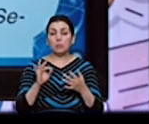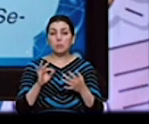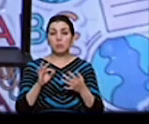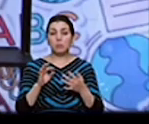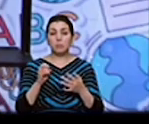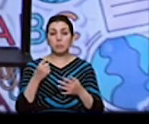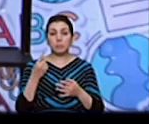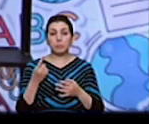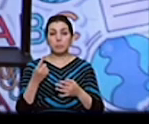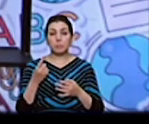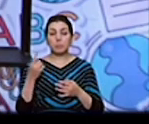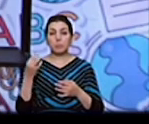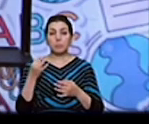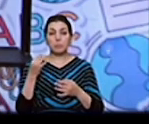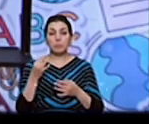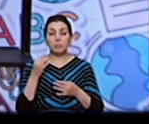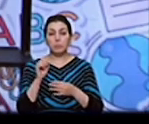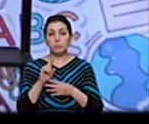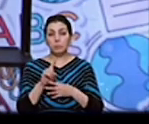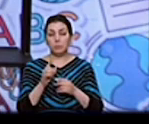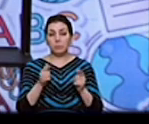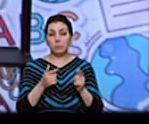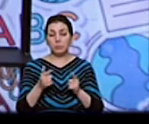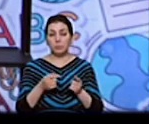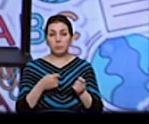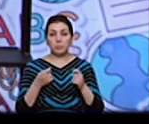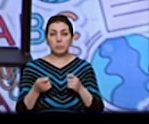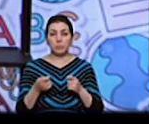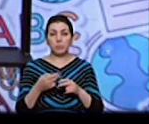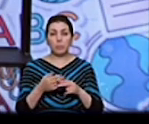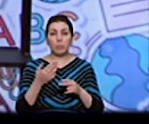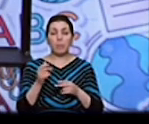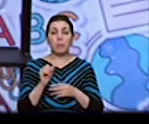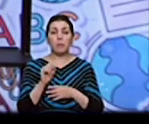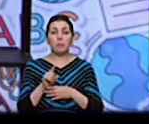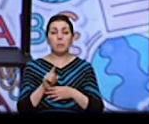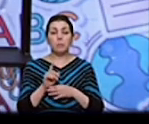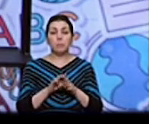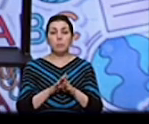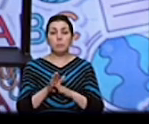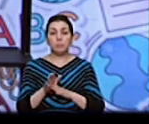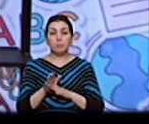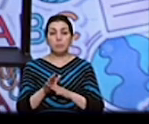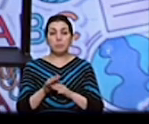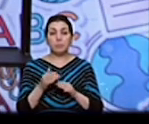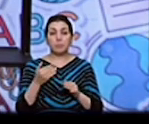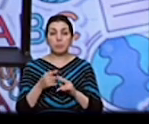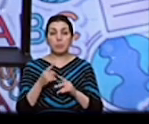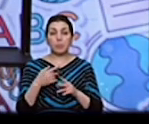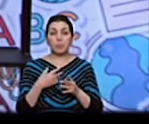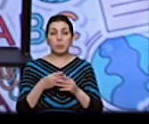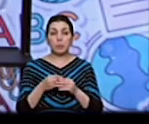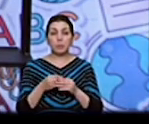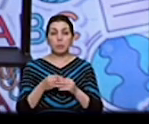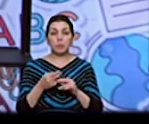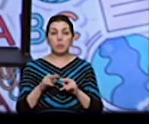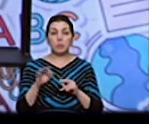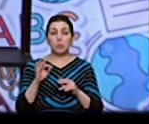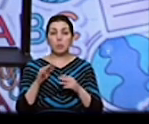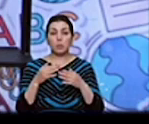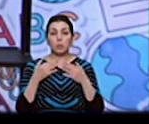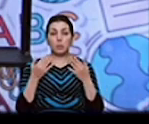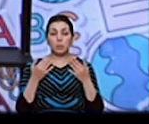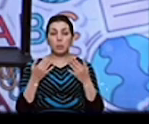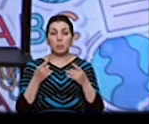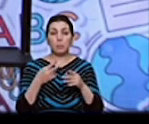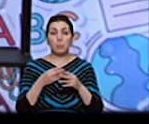asosida yana bir qiziqarli topshiriq tayyorladim. Hozir ushbu topshiriqni bajarish orqali sizlar bilan ushbu